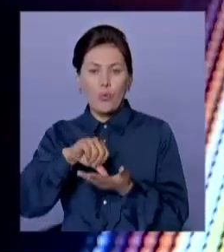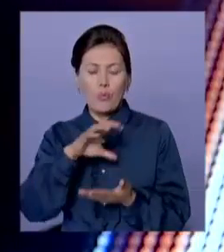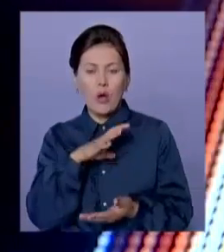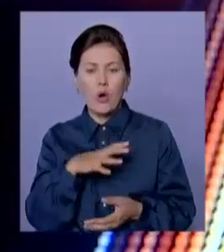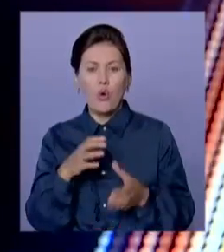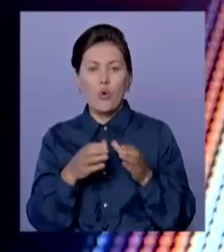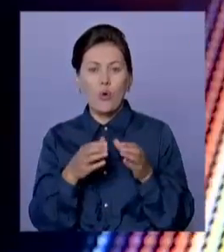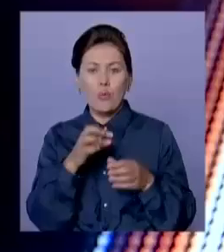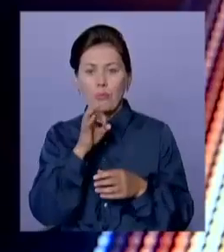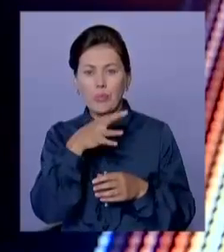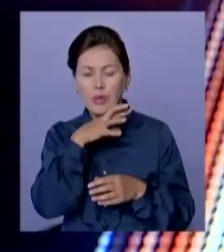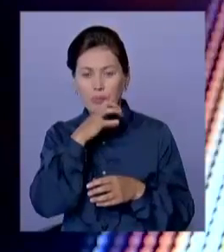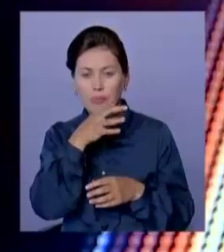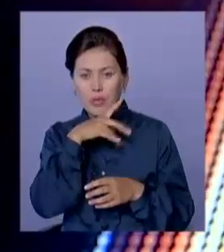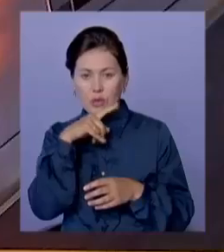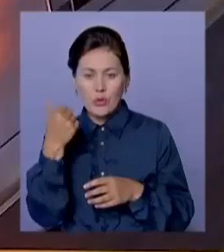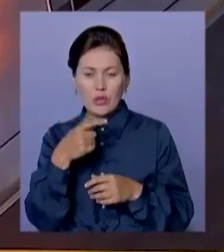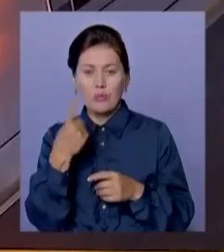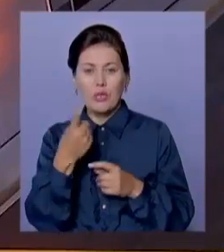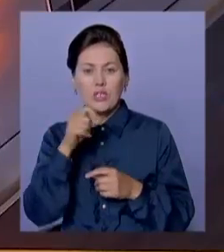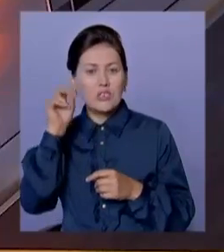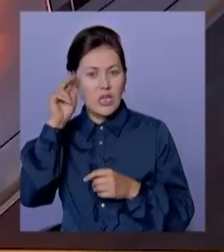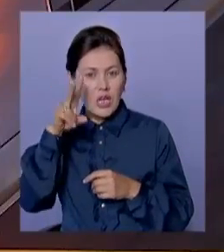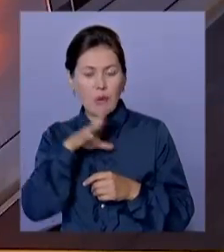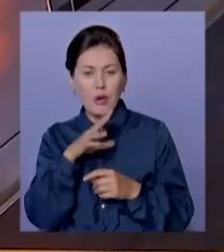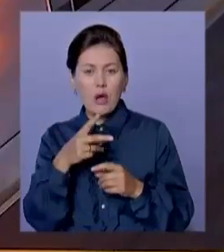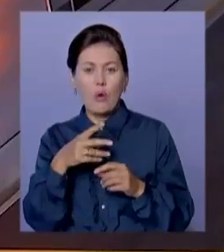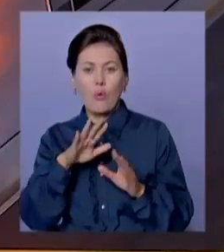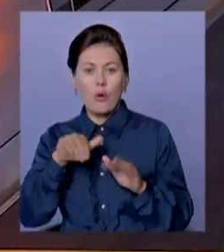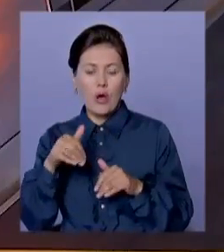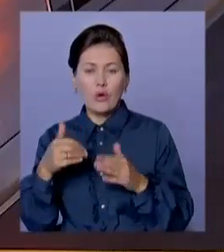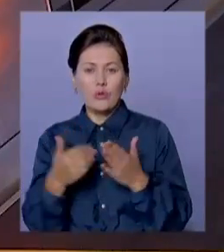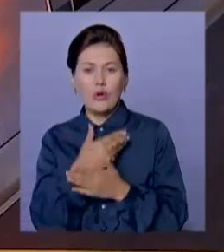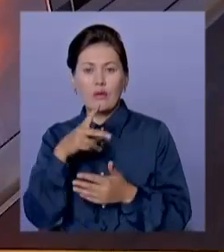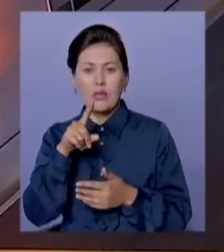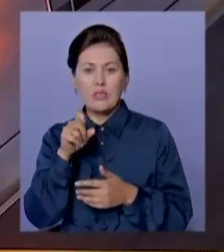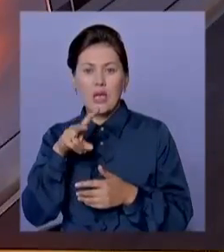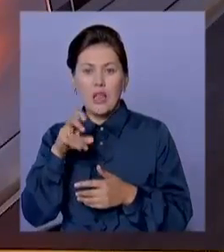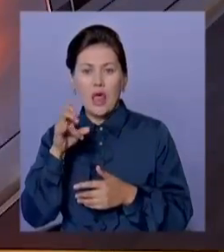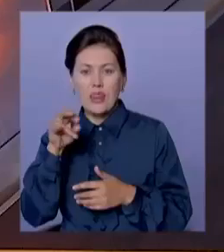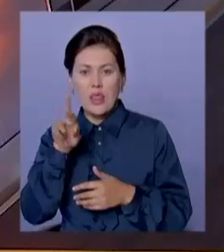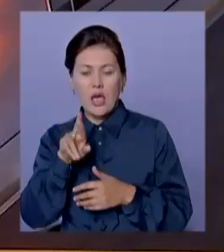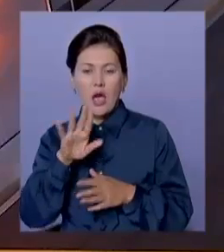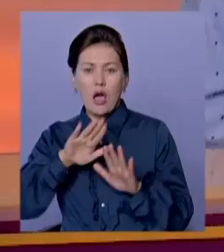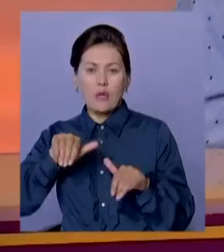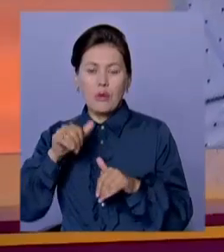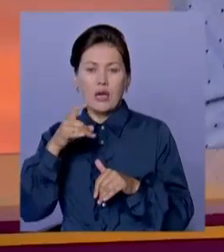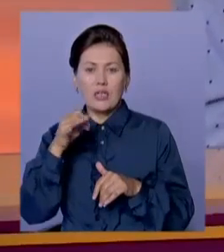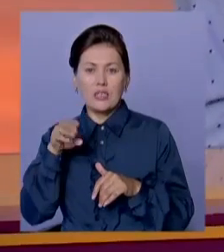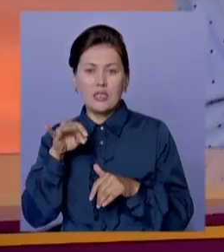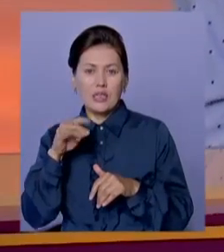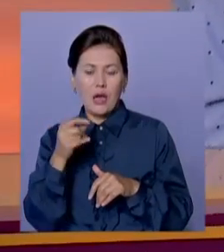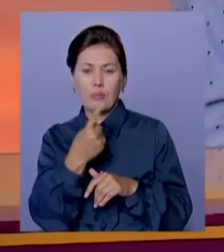Группада Белоруссия, бірінші ойын Чехиямен ойнадық, сосын Новая Зеландия, сосын Аргентина, бірде